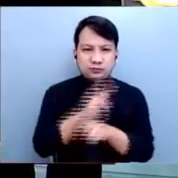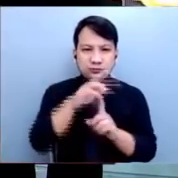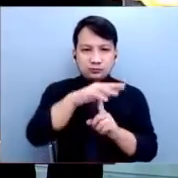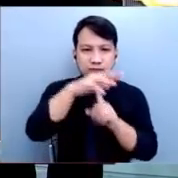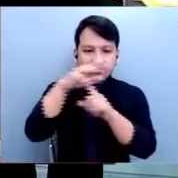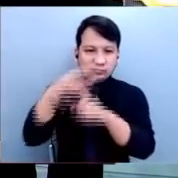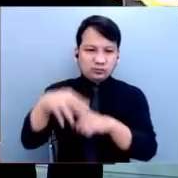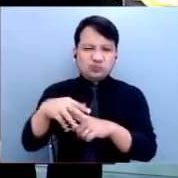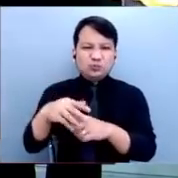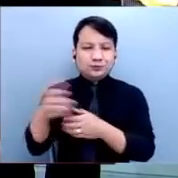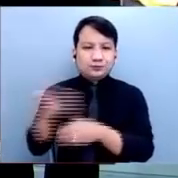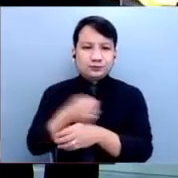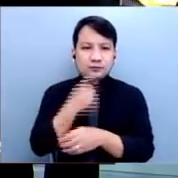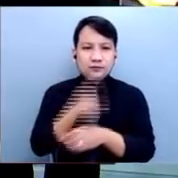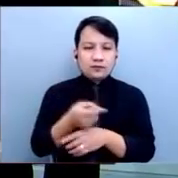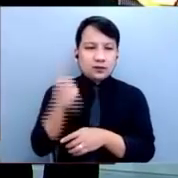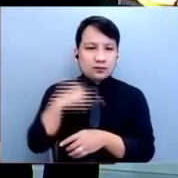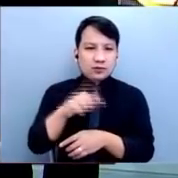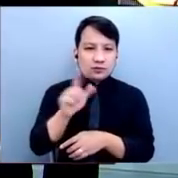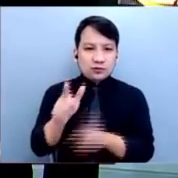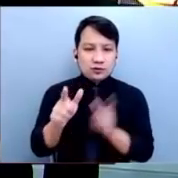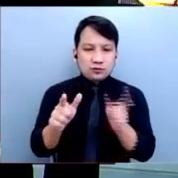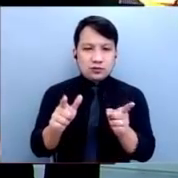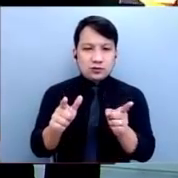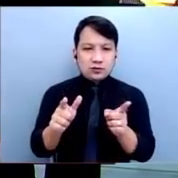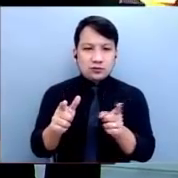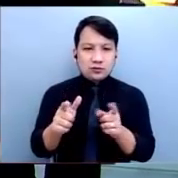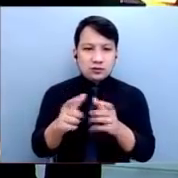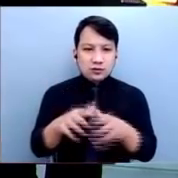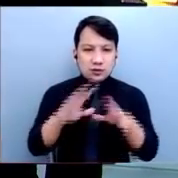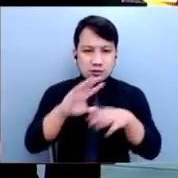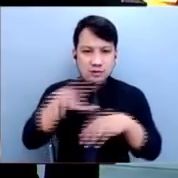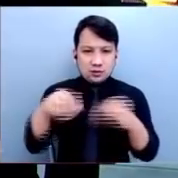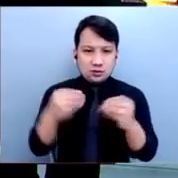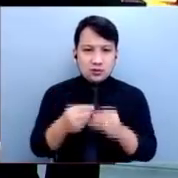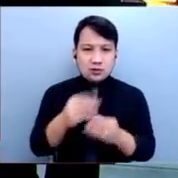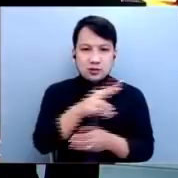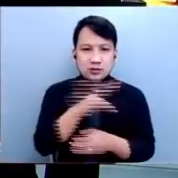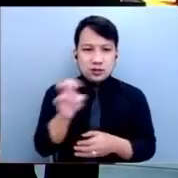na nakuha ng PNP noong 2021 sa kabuuang halaga ng 722